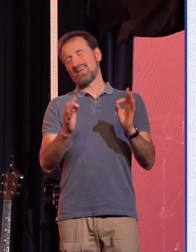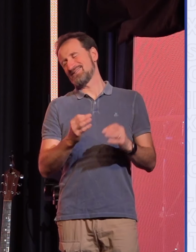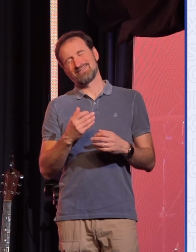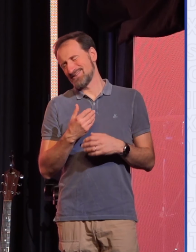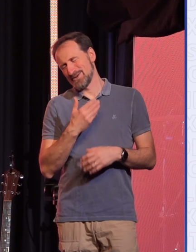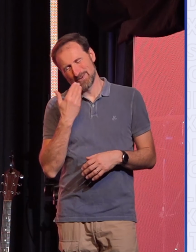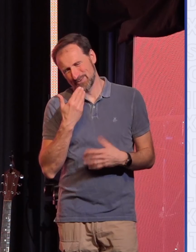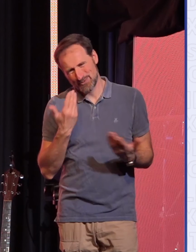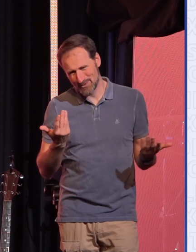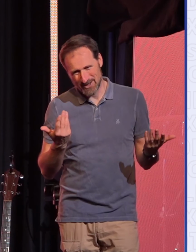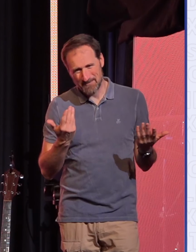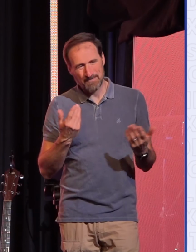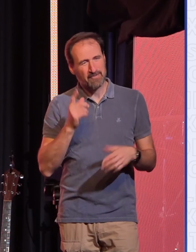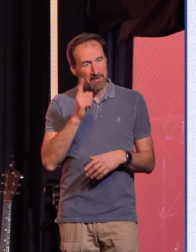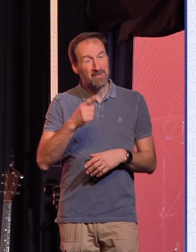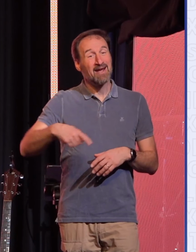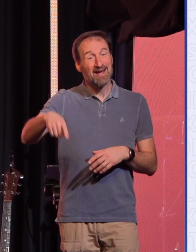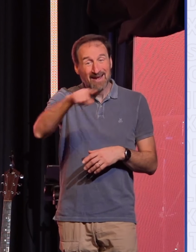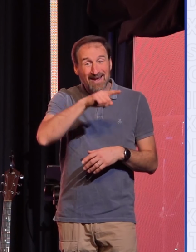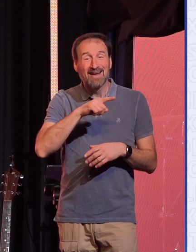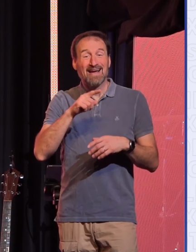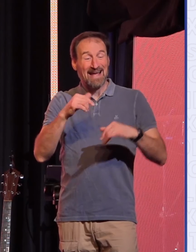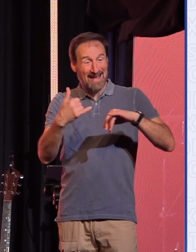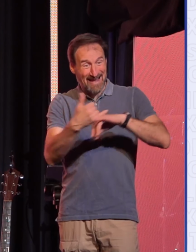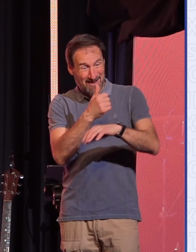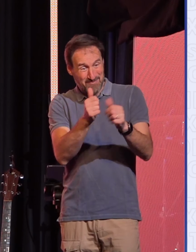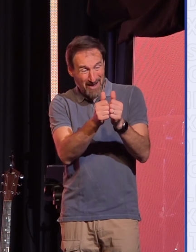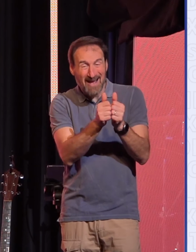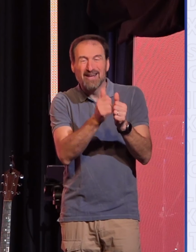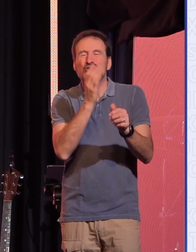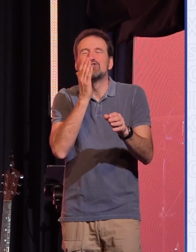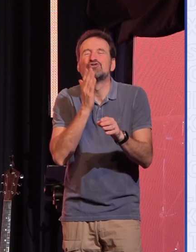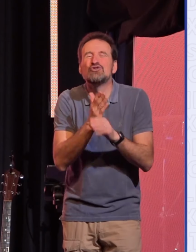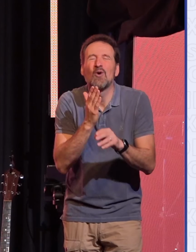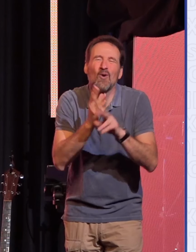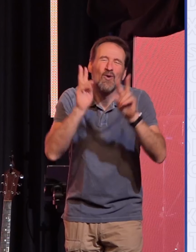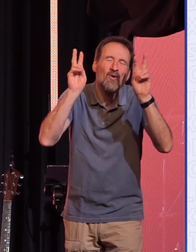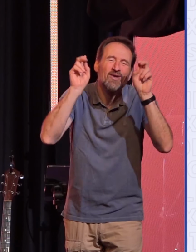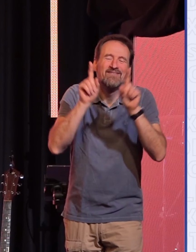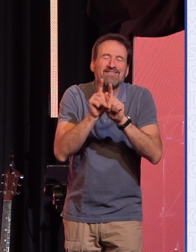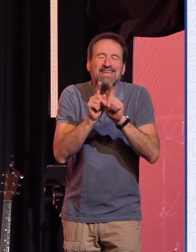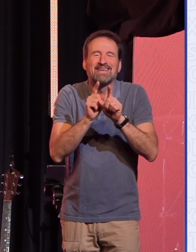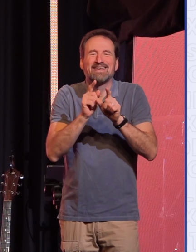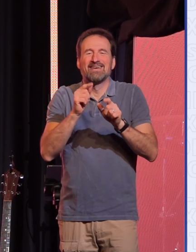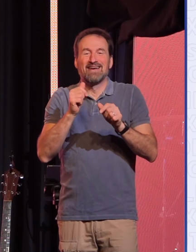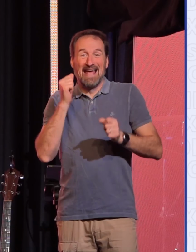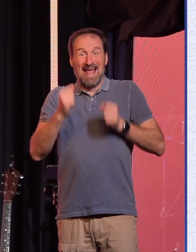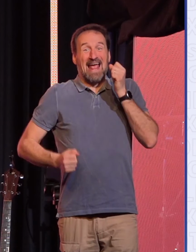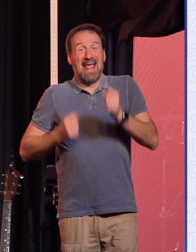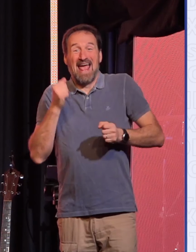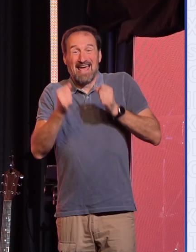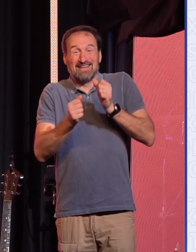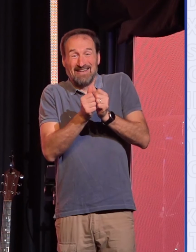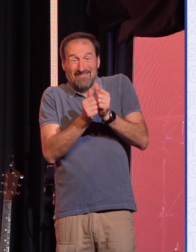schon deutlich weiter in dem Rennen als die meisten, also als alle Singles, weil sonst wären wir nicht Single.